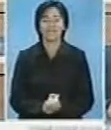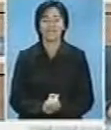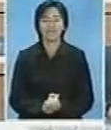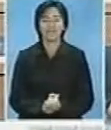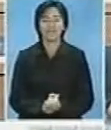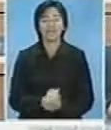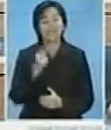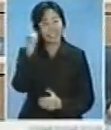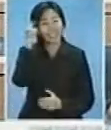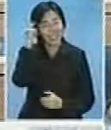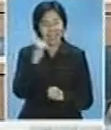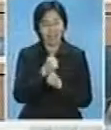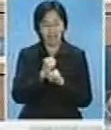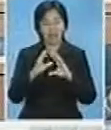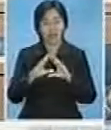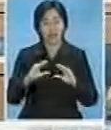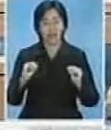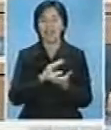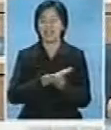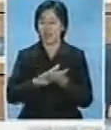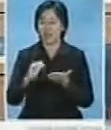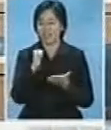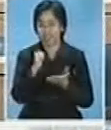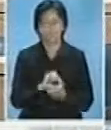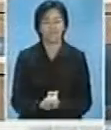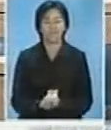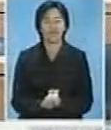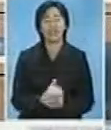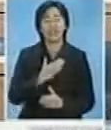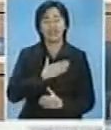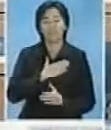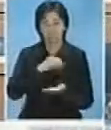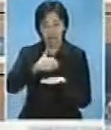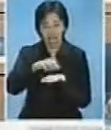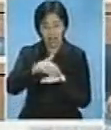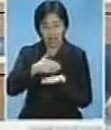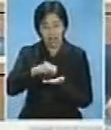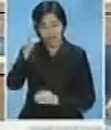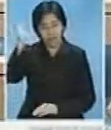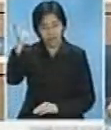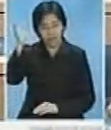ให้เขาอยู่ในอย่างสงบความเรียบร้อยได้ครับดังนั้นจากสิ่งที่ผมได้อภิปรายไป